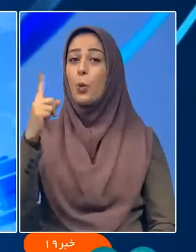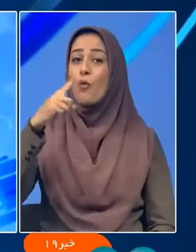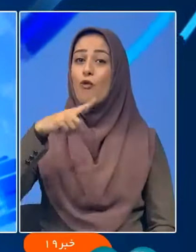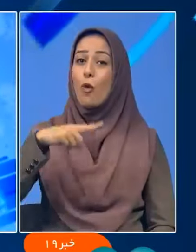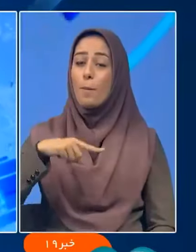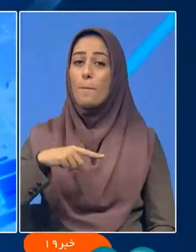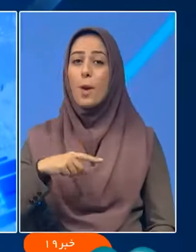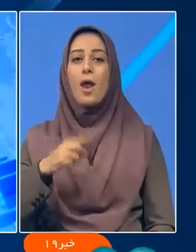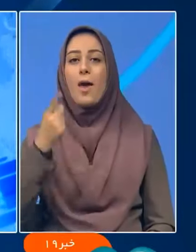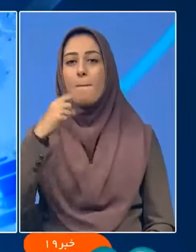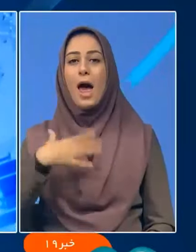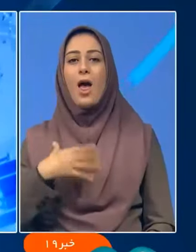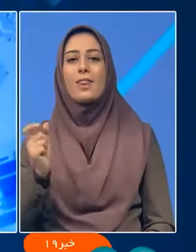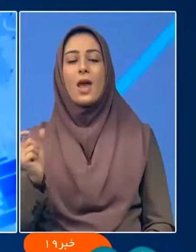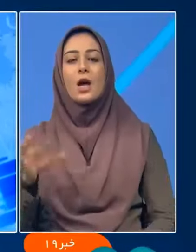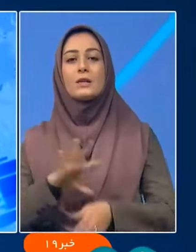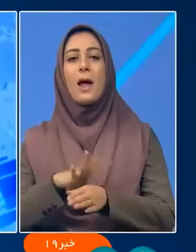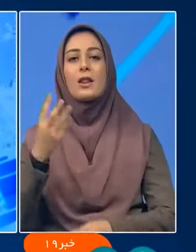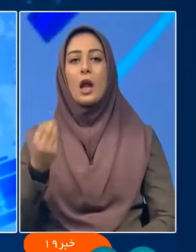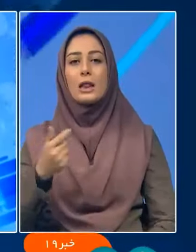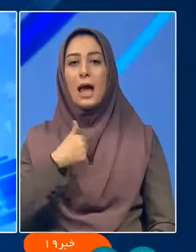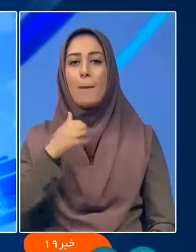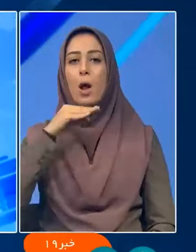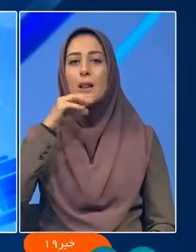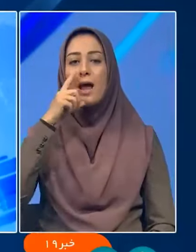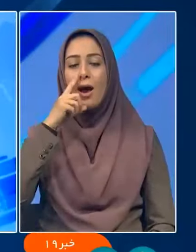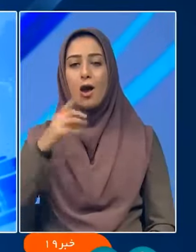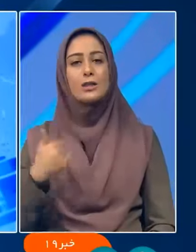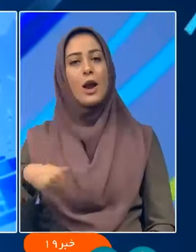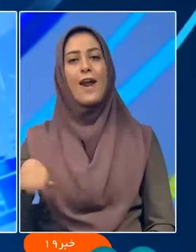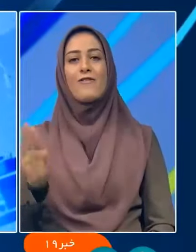که مهمان نیازمندان درمان در خانسار بودند.